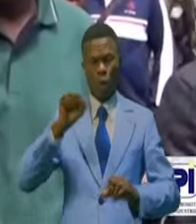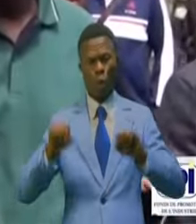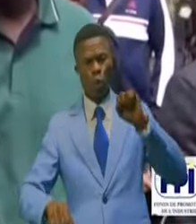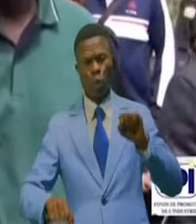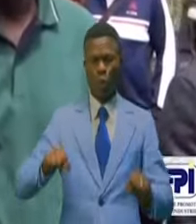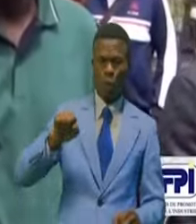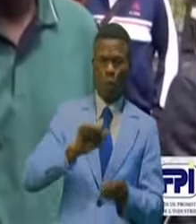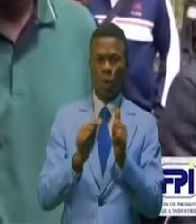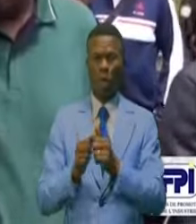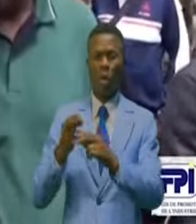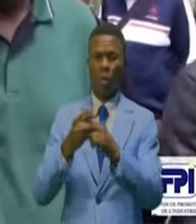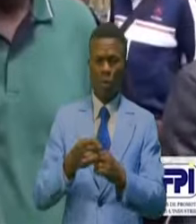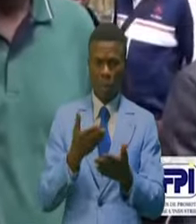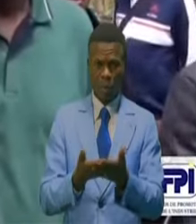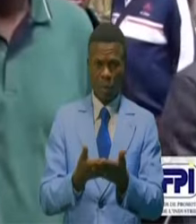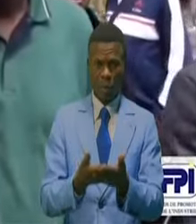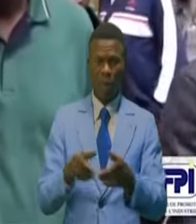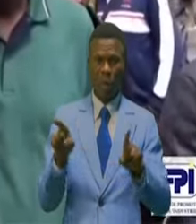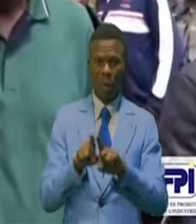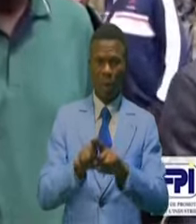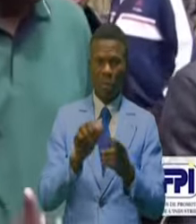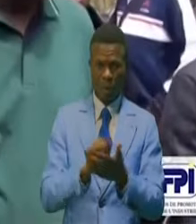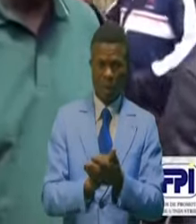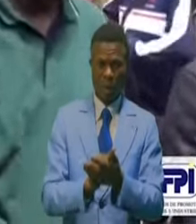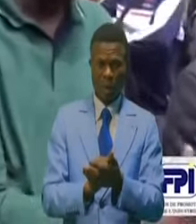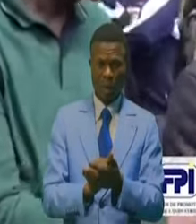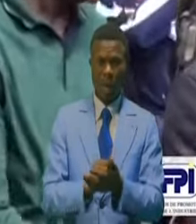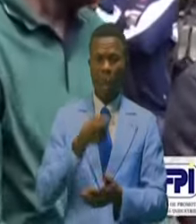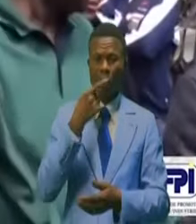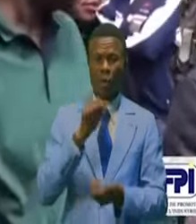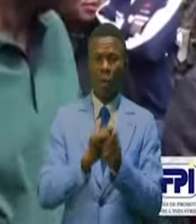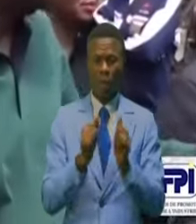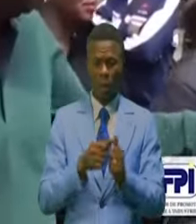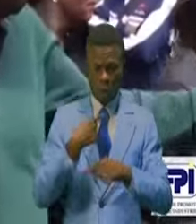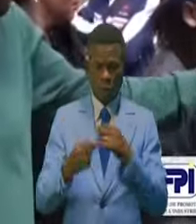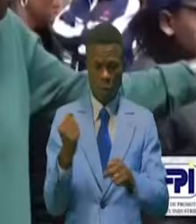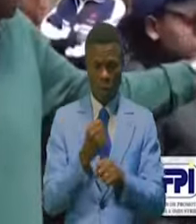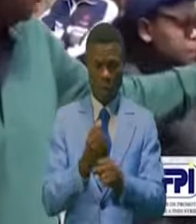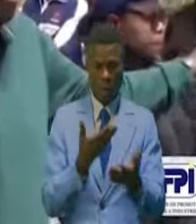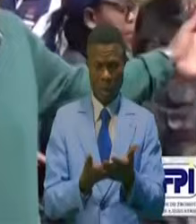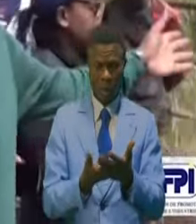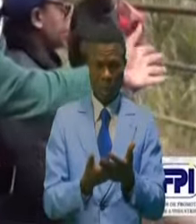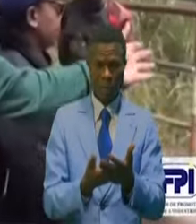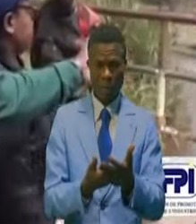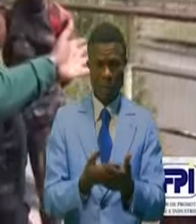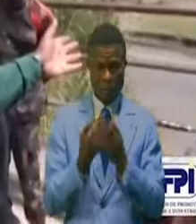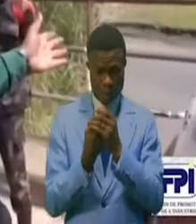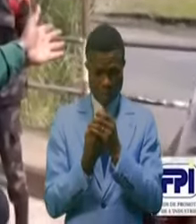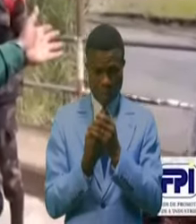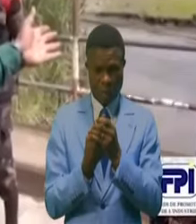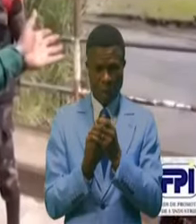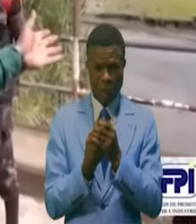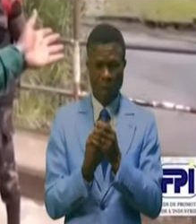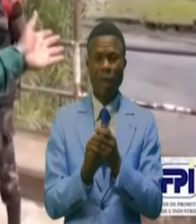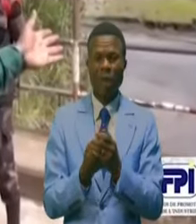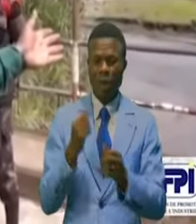termes sécuritaires. Mais moi-même, je suis au niveau du pont. Vous avez vu le pont est là. Regarde, si on n'intervient pas, je crois d'ici quelques jours,